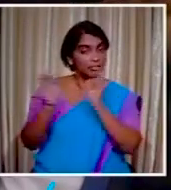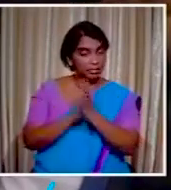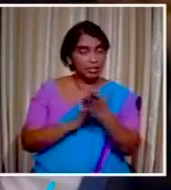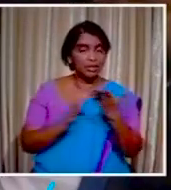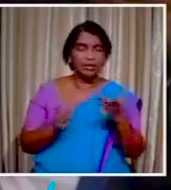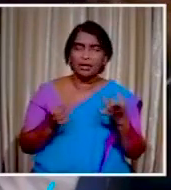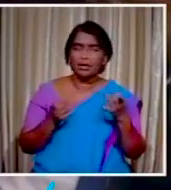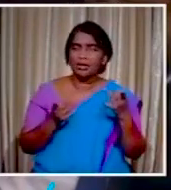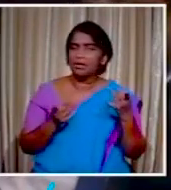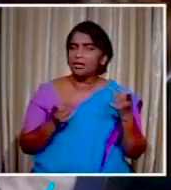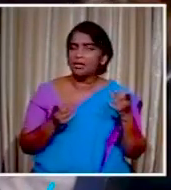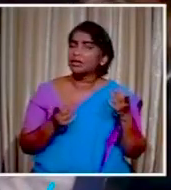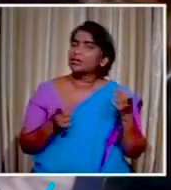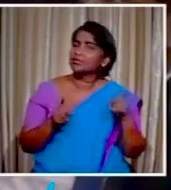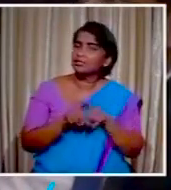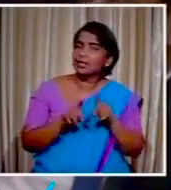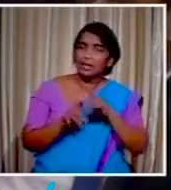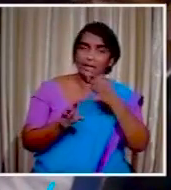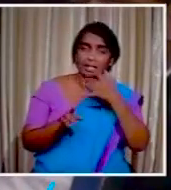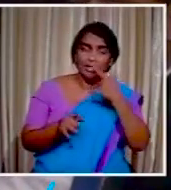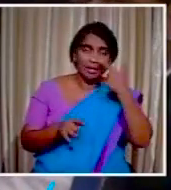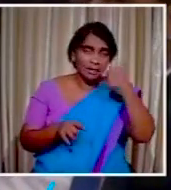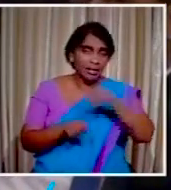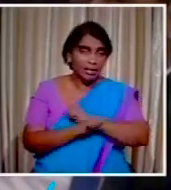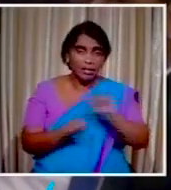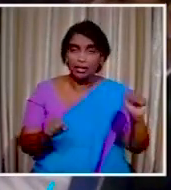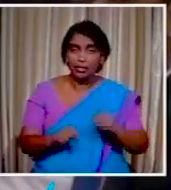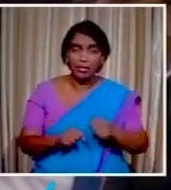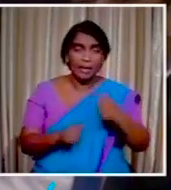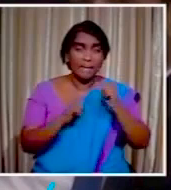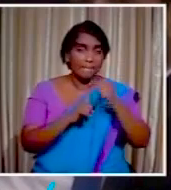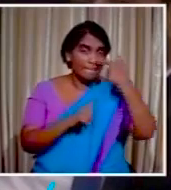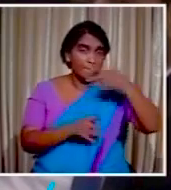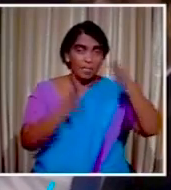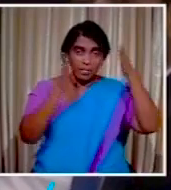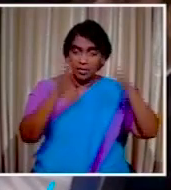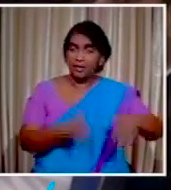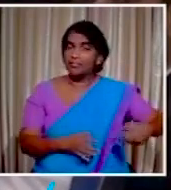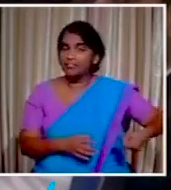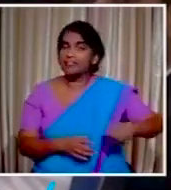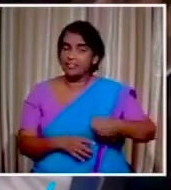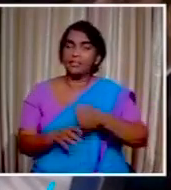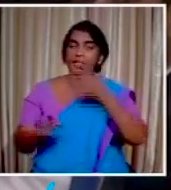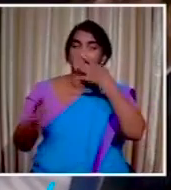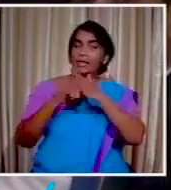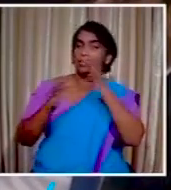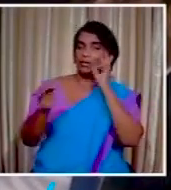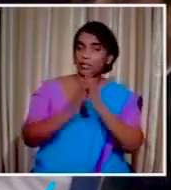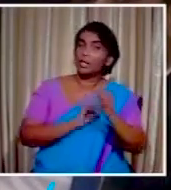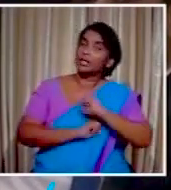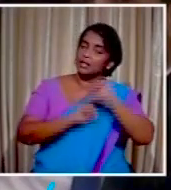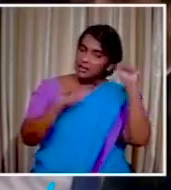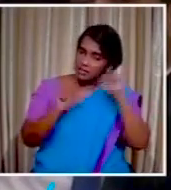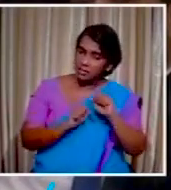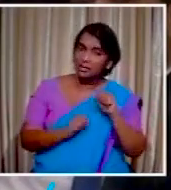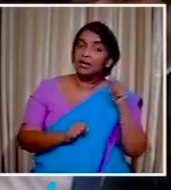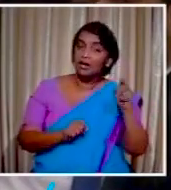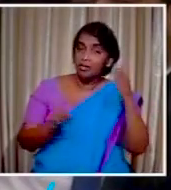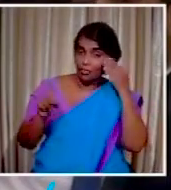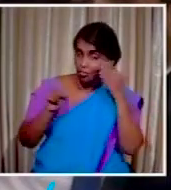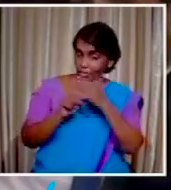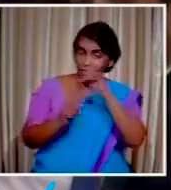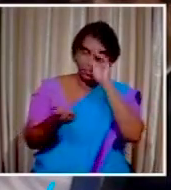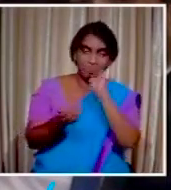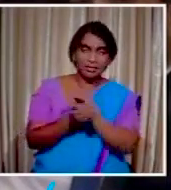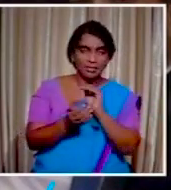නිකම් මේ ඉන්ධන නැතුව නෙවෙයි ආවේ පෙට්‍රල් බූලි අරගෙන ආවේ ඒ නිසා උද්ඝෝෂණය කරනකට ඒ පිළිබඳව